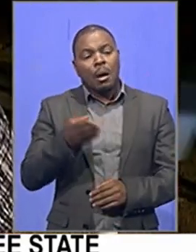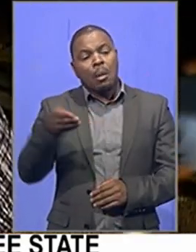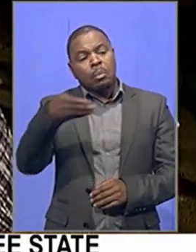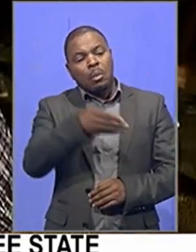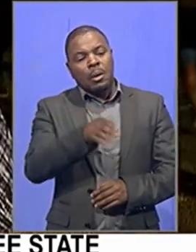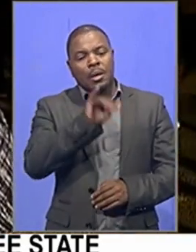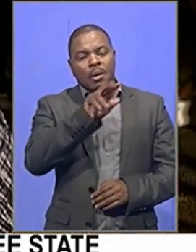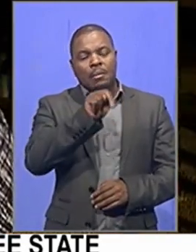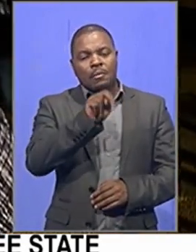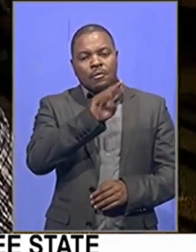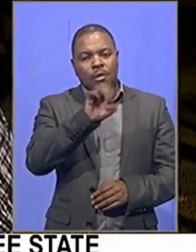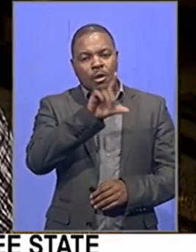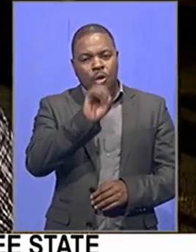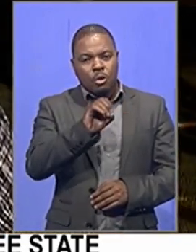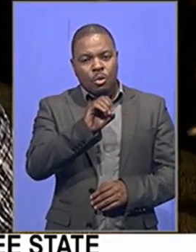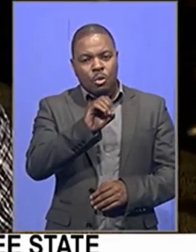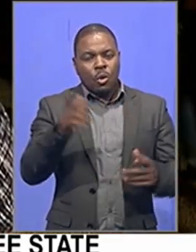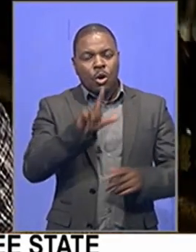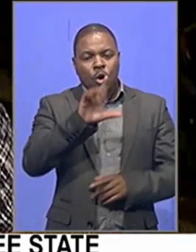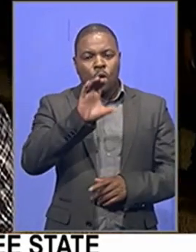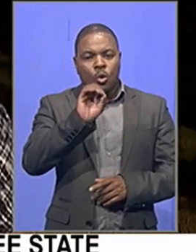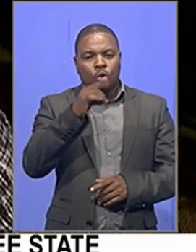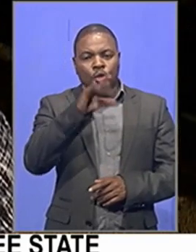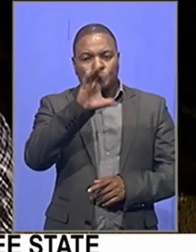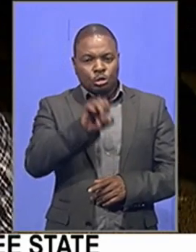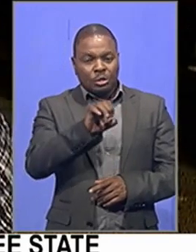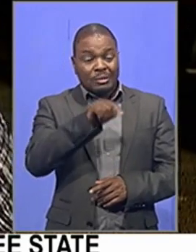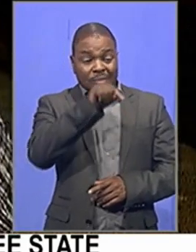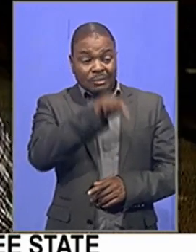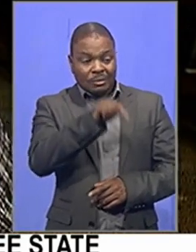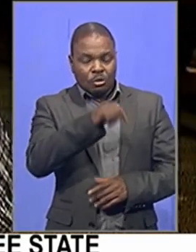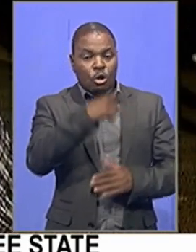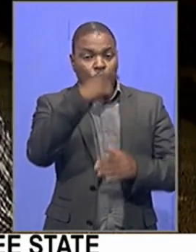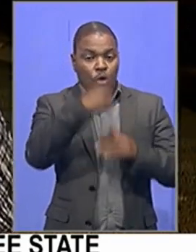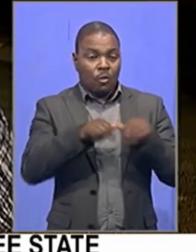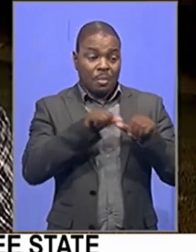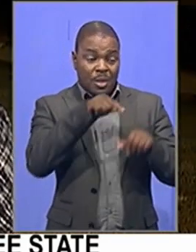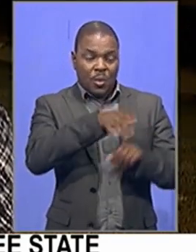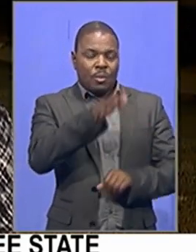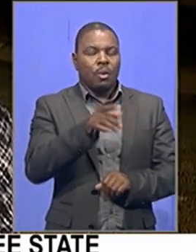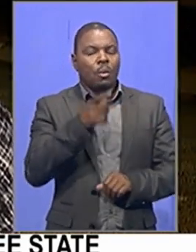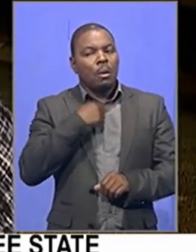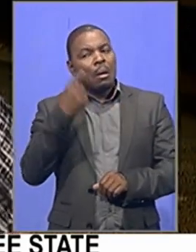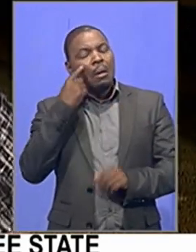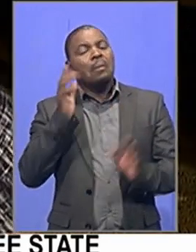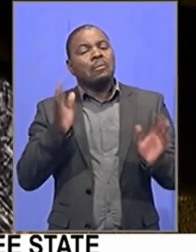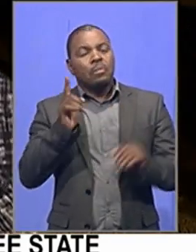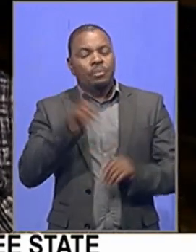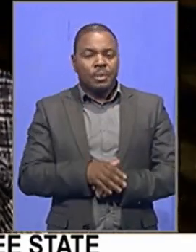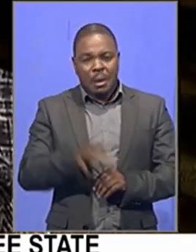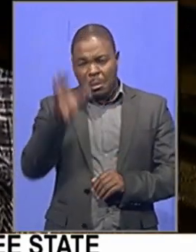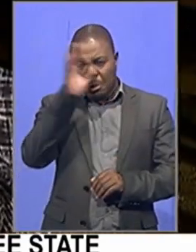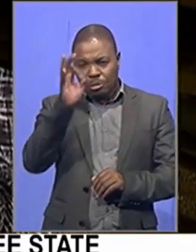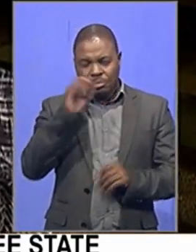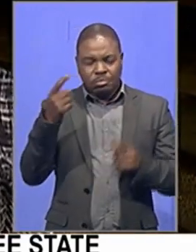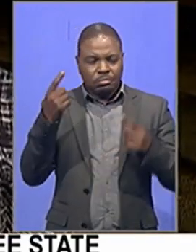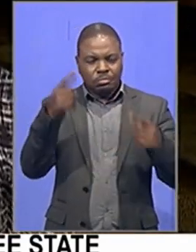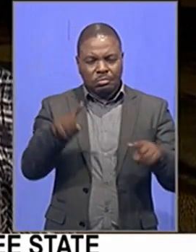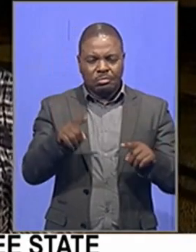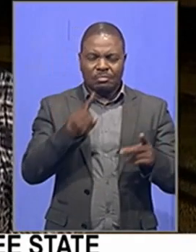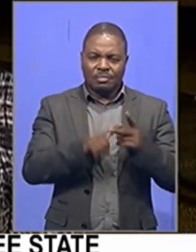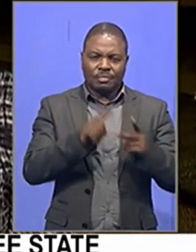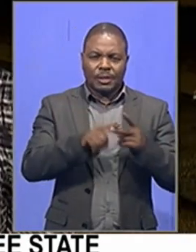Imvelo Safari Lodge mona ke mo ho lebeletsweng hore Seboka se tlo tshwarela teng ke mo re boneng sepolesa se qwaketsana